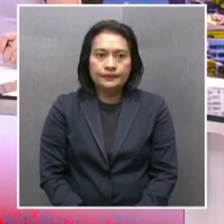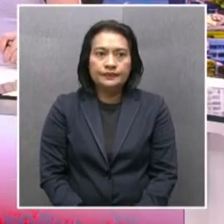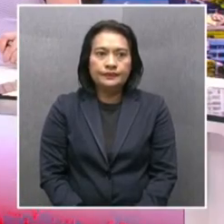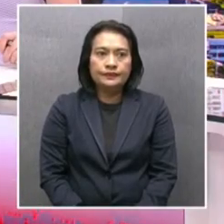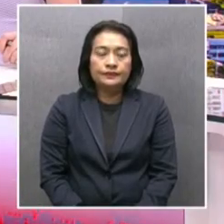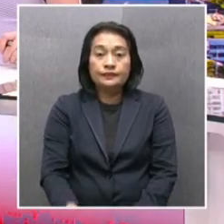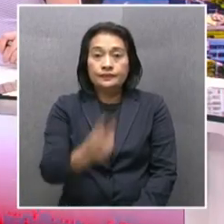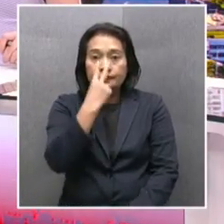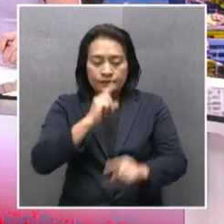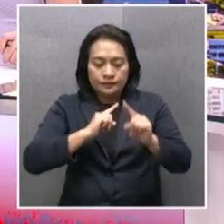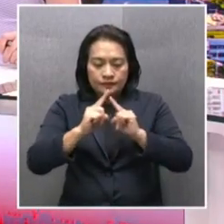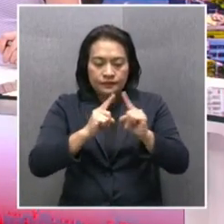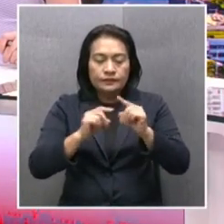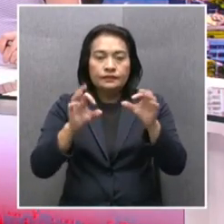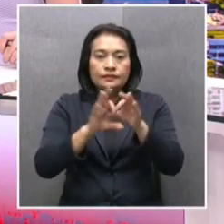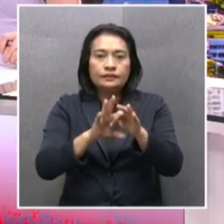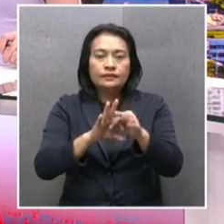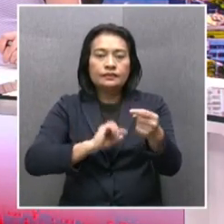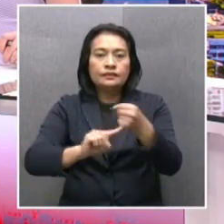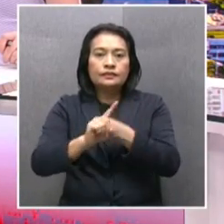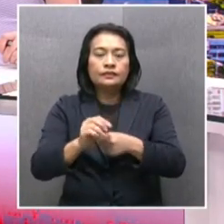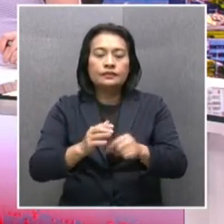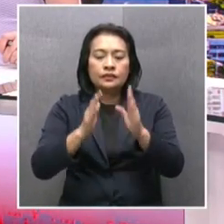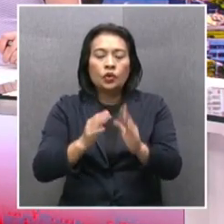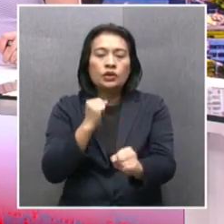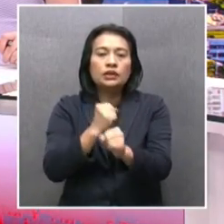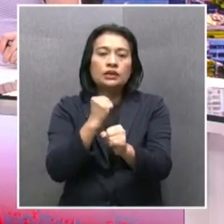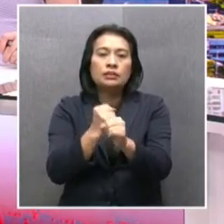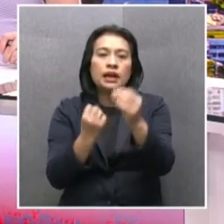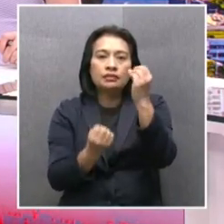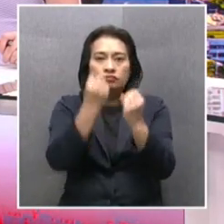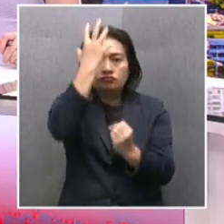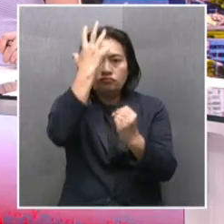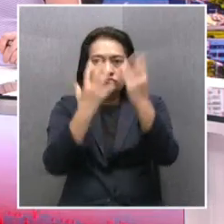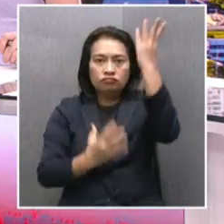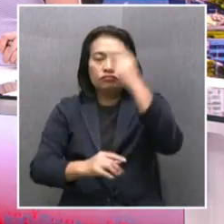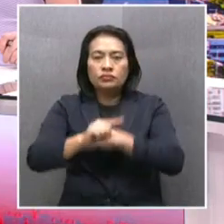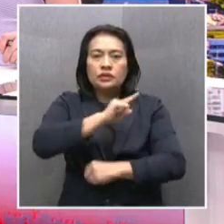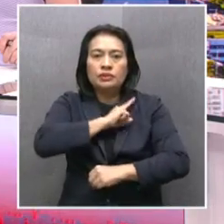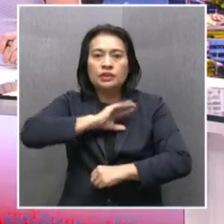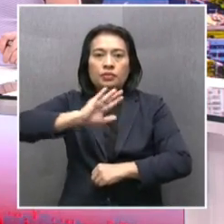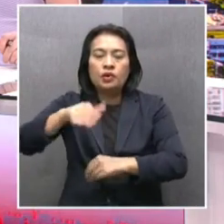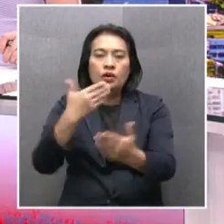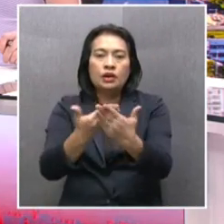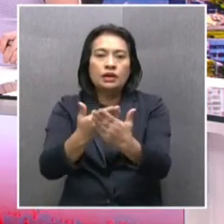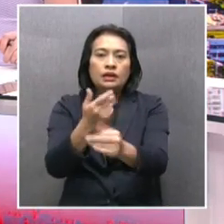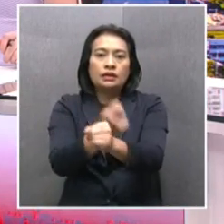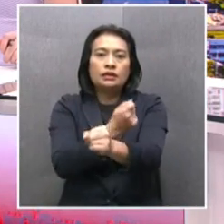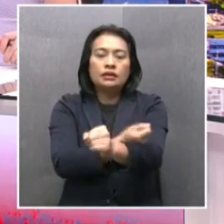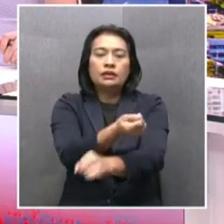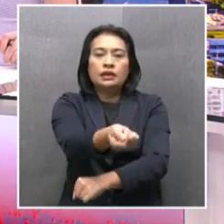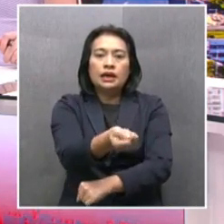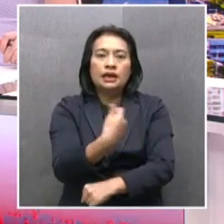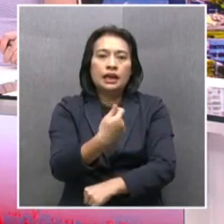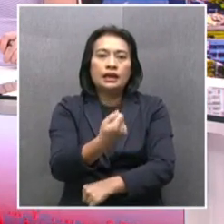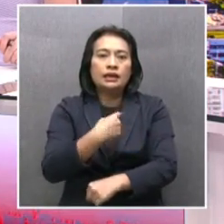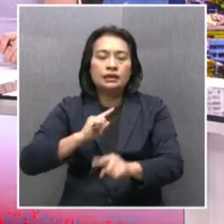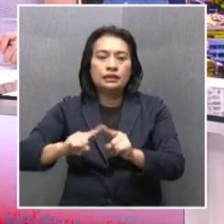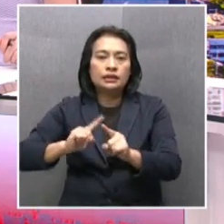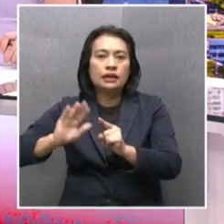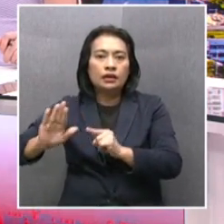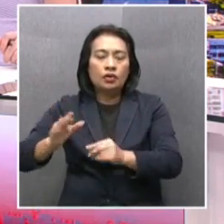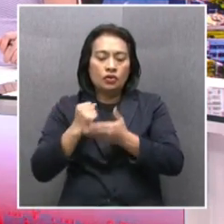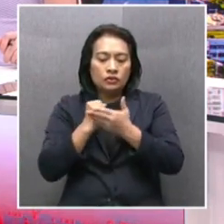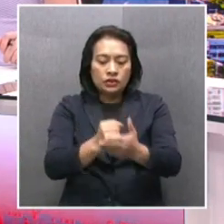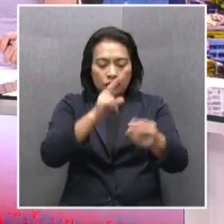มาพูดถึงค่าตอบแทนของผู้พิทักษ์ป่ากันหน่อยนะครับอย่างที่ทราบกันว่าบ้านเราก็มีผืนป่ากว้างใหญ่ไพศาลผู้พิทักษ์ป่าก็ช่วยดู